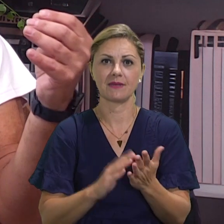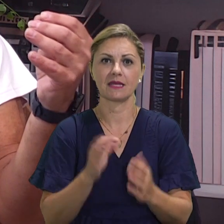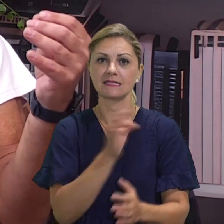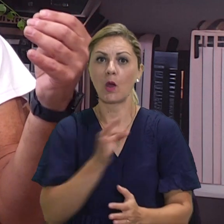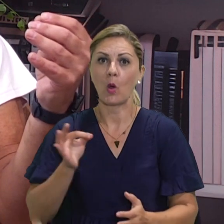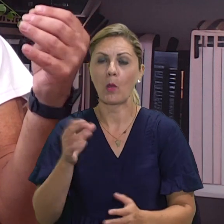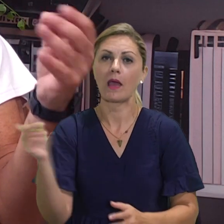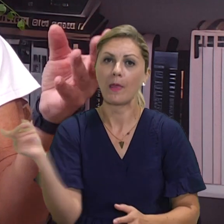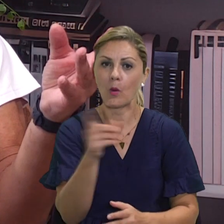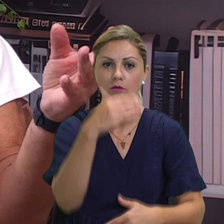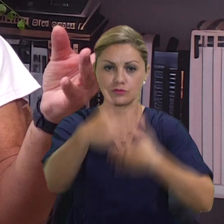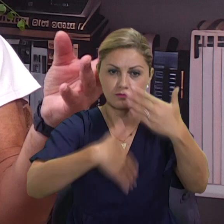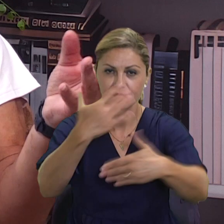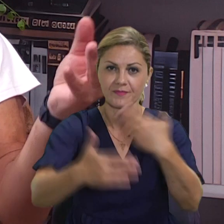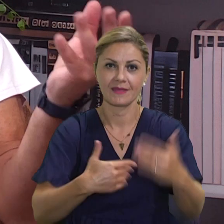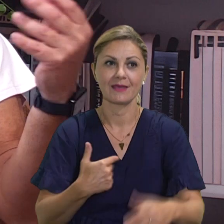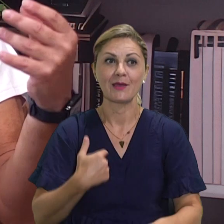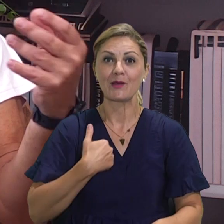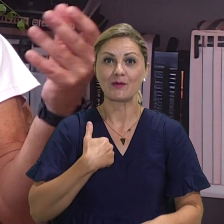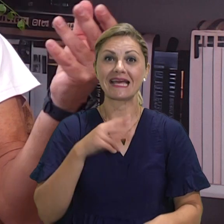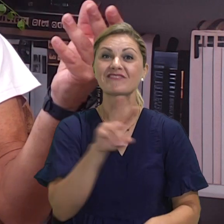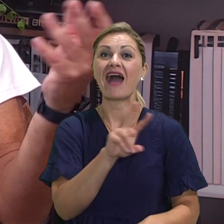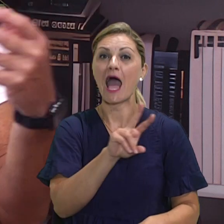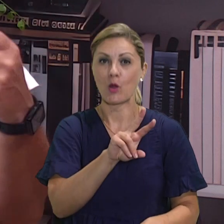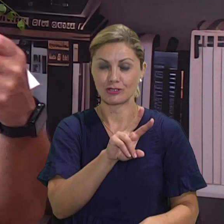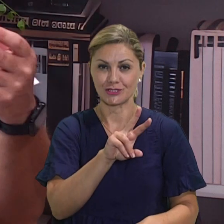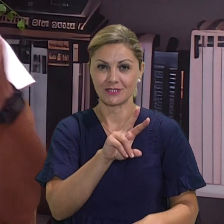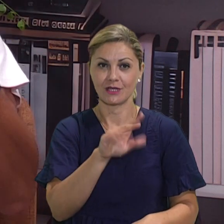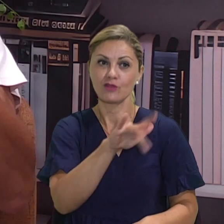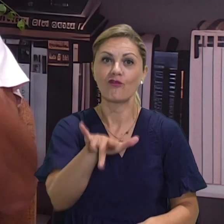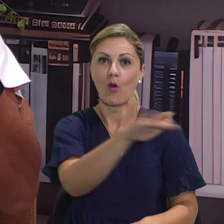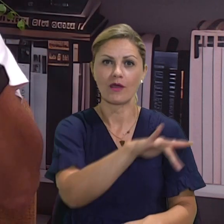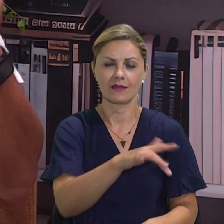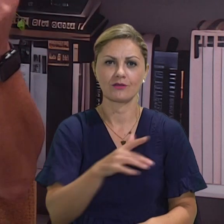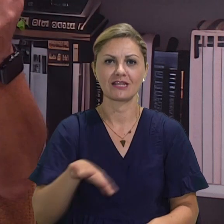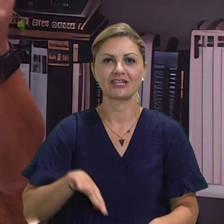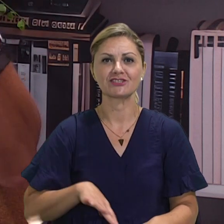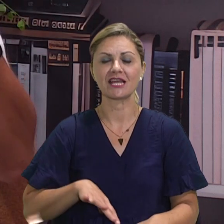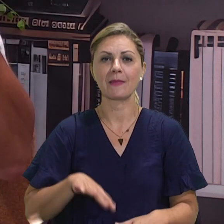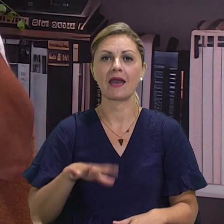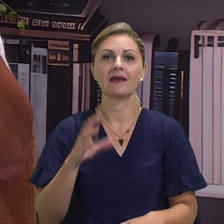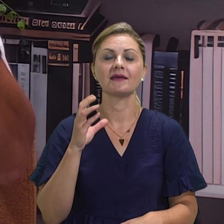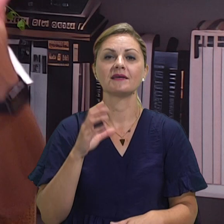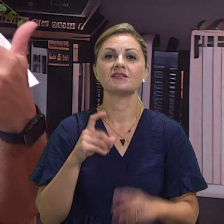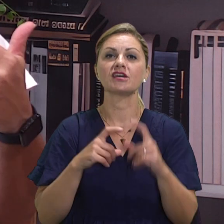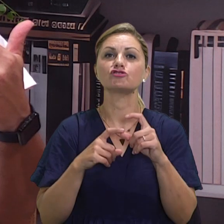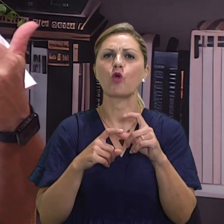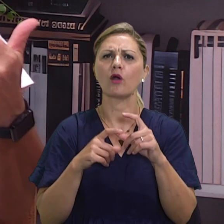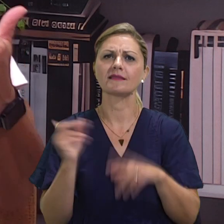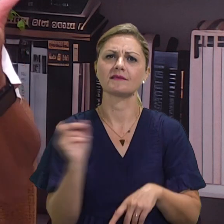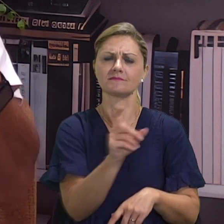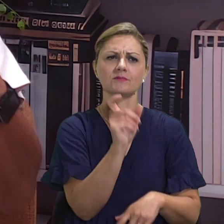se race mišaju, bit će zdravija krv. I onda su imali, na primjer, u dvoru, u Arušu je došla ženska sa